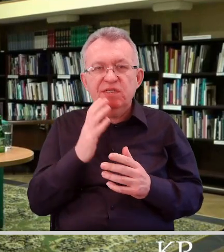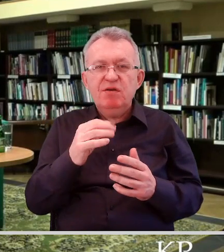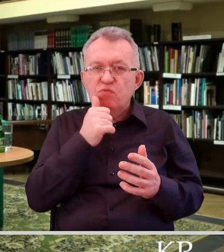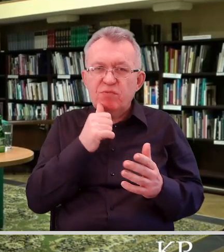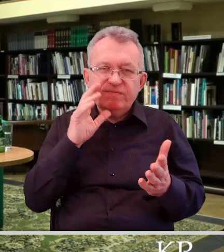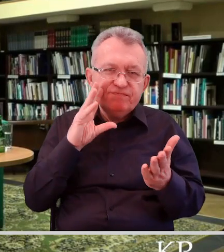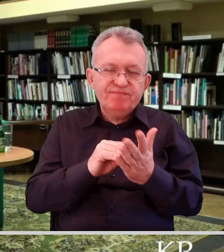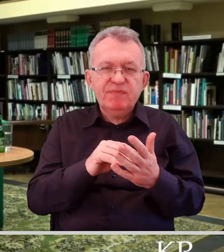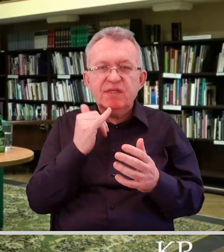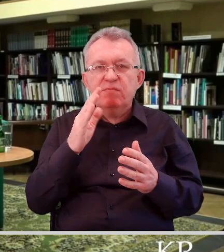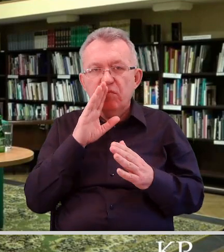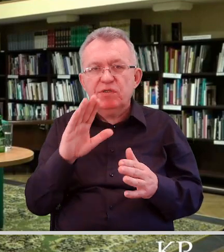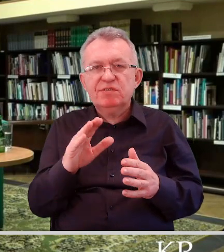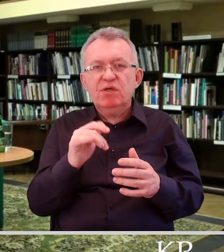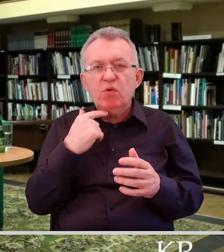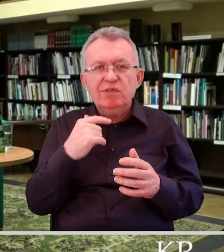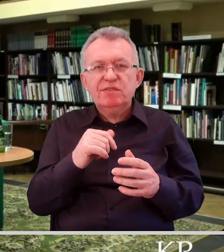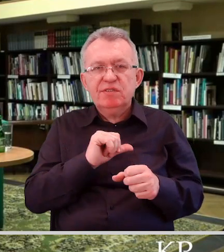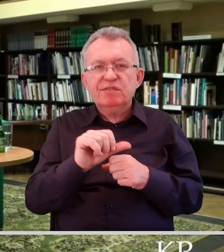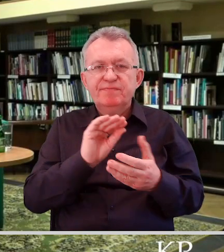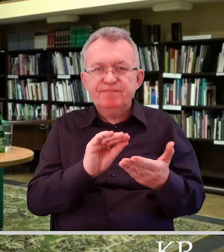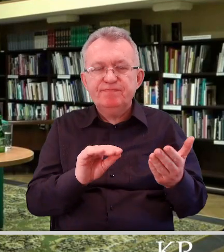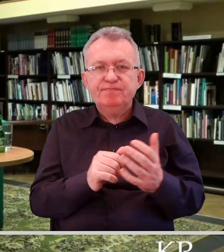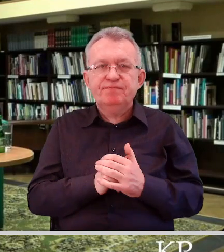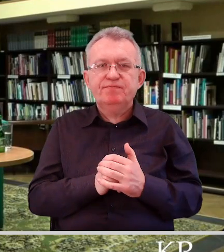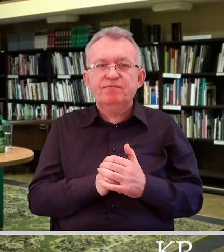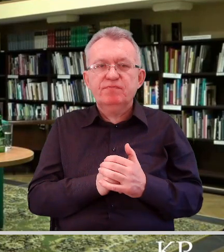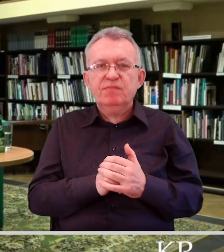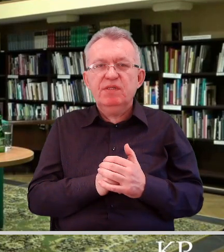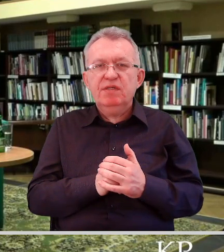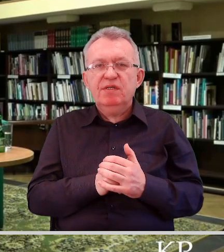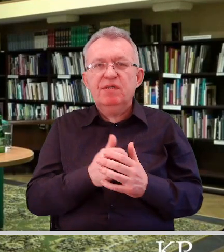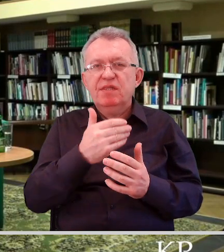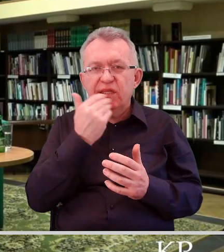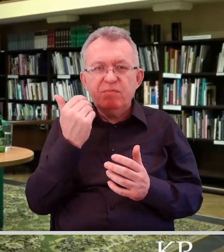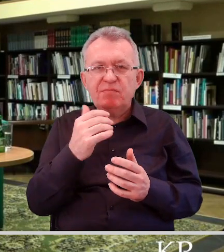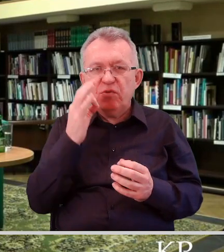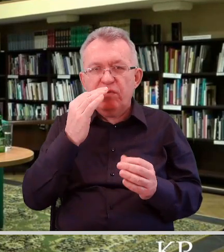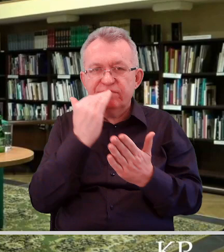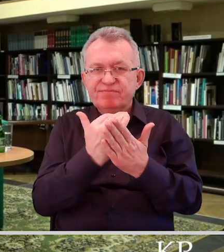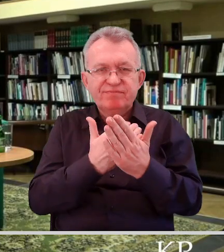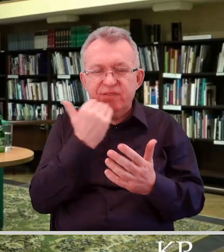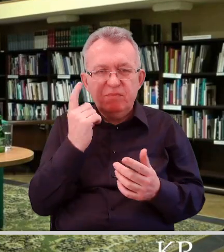rekonstruować i dawać jakiś głos, ale on jest literacki, bo nie mam danych żadnych.